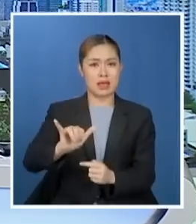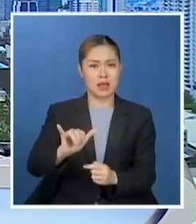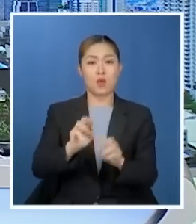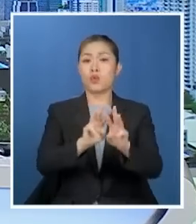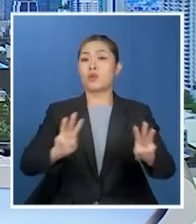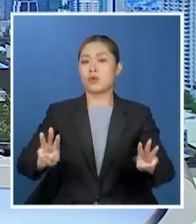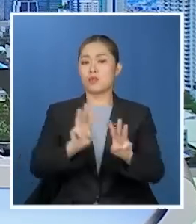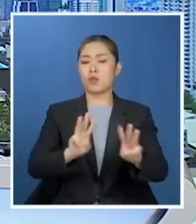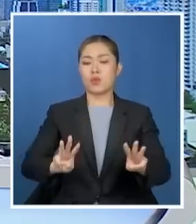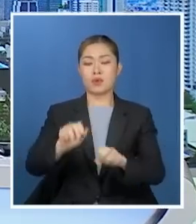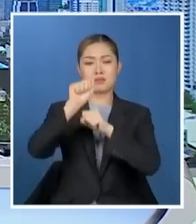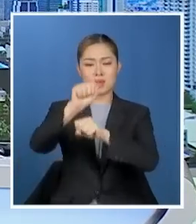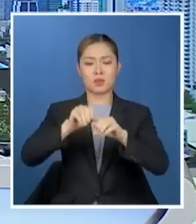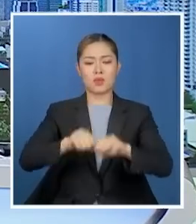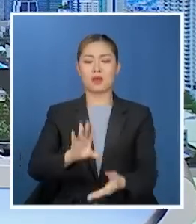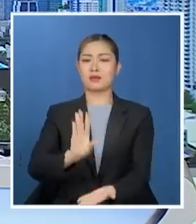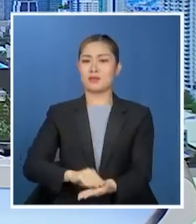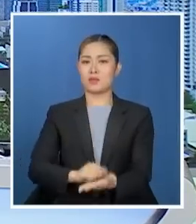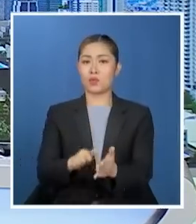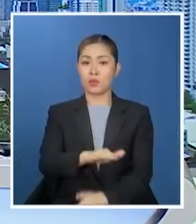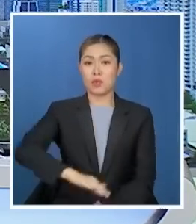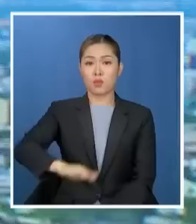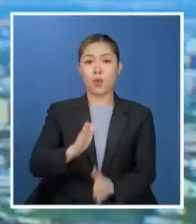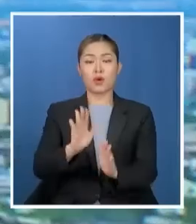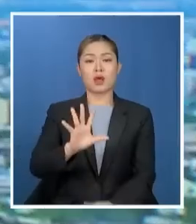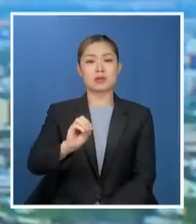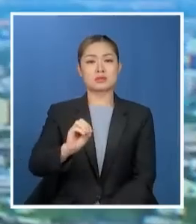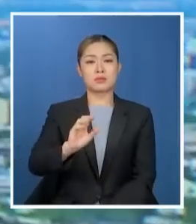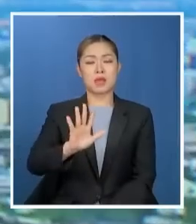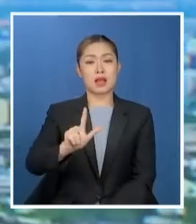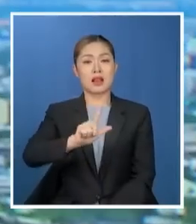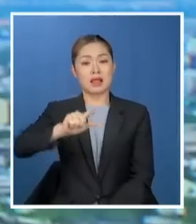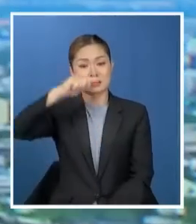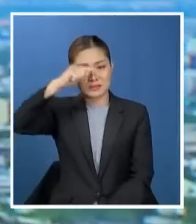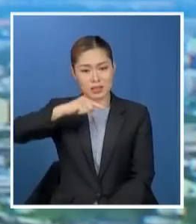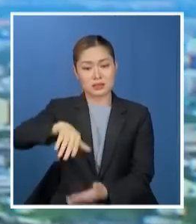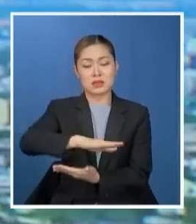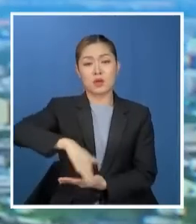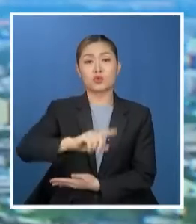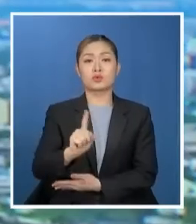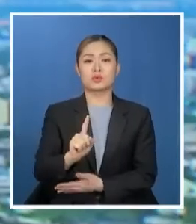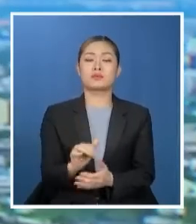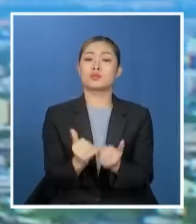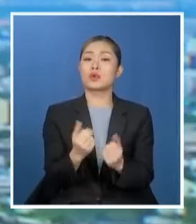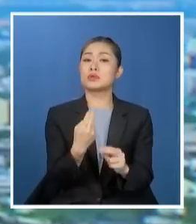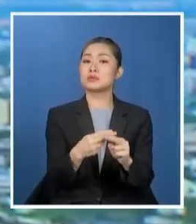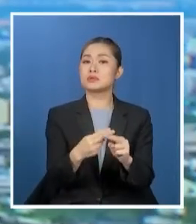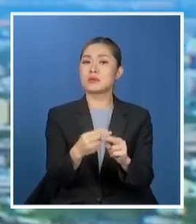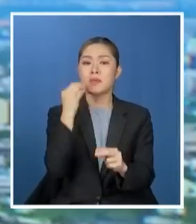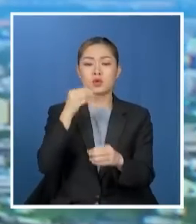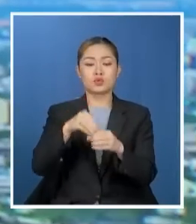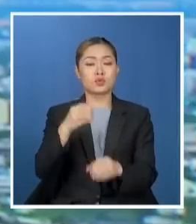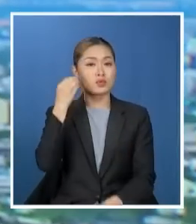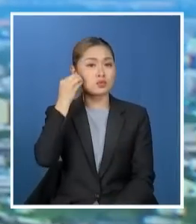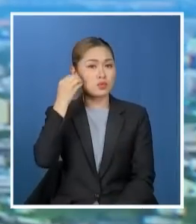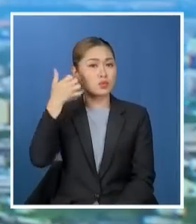ต์แล้วเว็บไซต์ของเขาเนี่ยประกาศว่ามีข้อมูลของคน55ล้านคนไทยนะฮะไม่ว่าจะเป็นนอกจากชื่อที่อยู่เบอร์โ